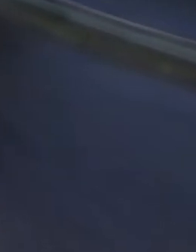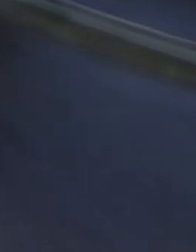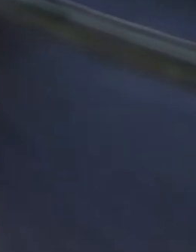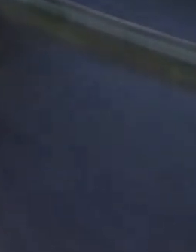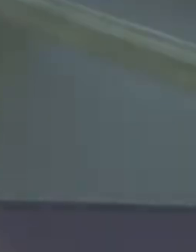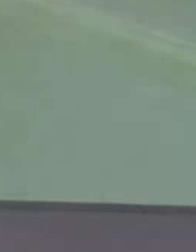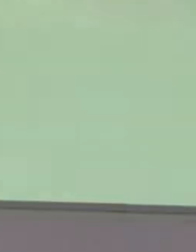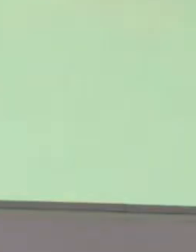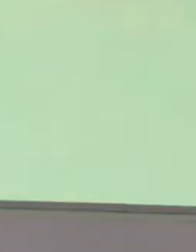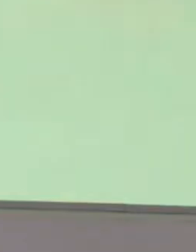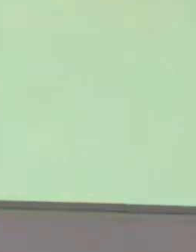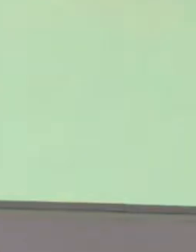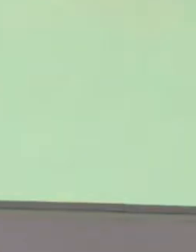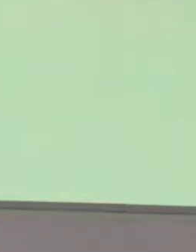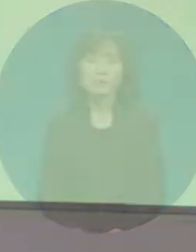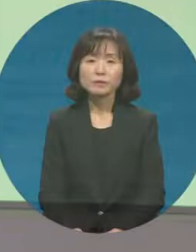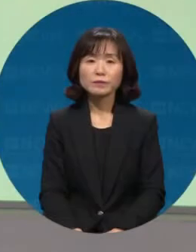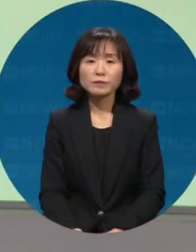으